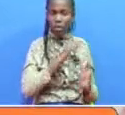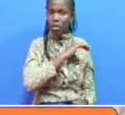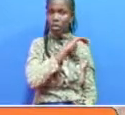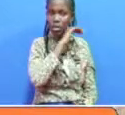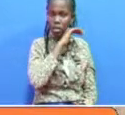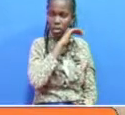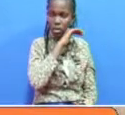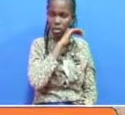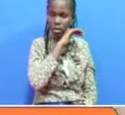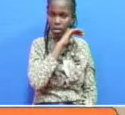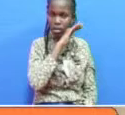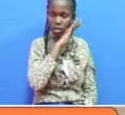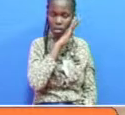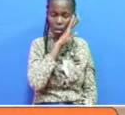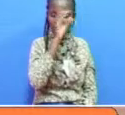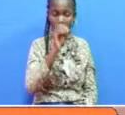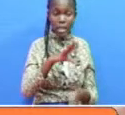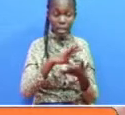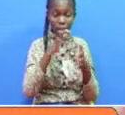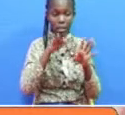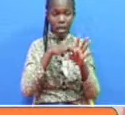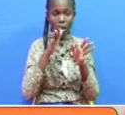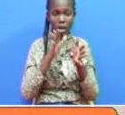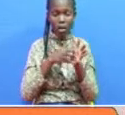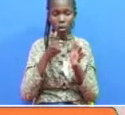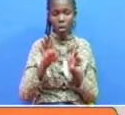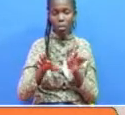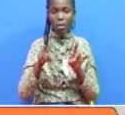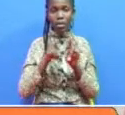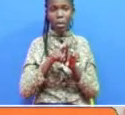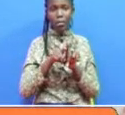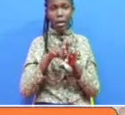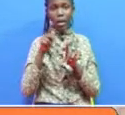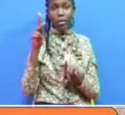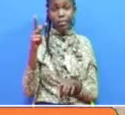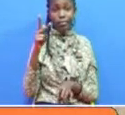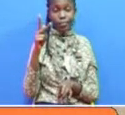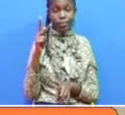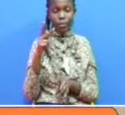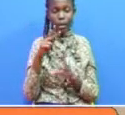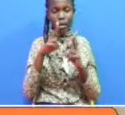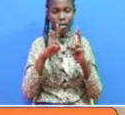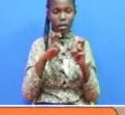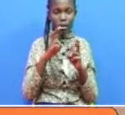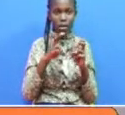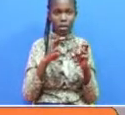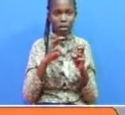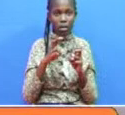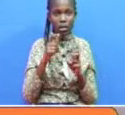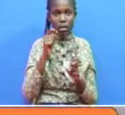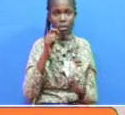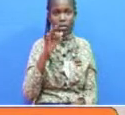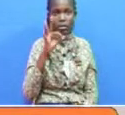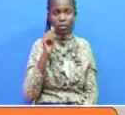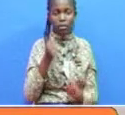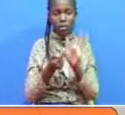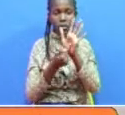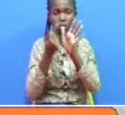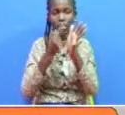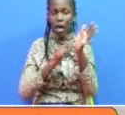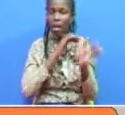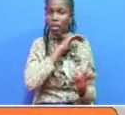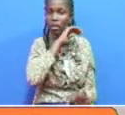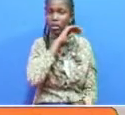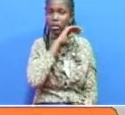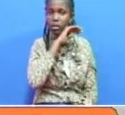kilungu kinene, uteti noe lembeta ukamba. Nandhino uteti wa ndhinima. Ukunekili wa ikundia Tifa wana nisekana Raila